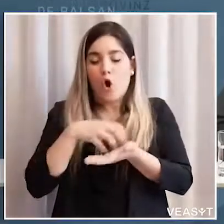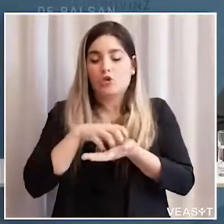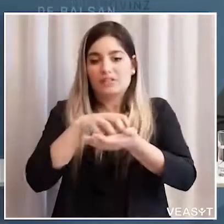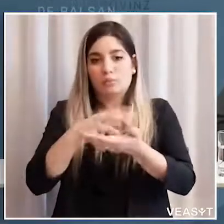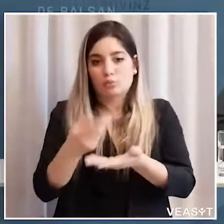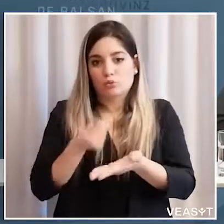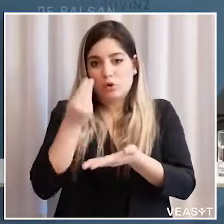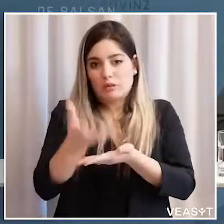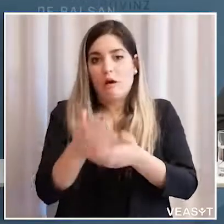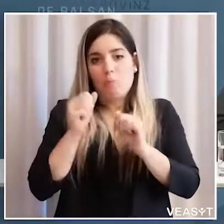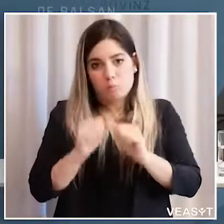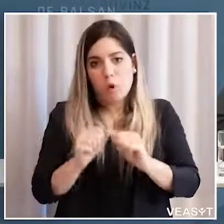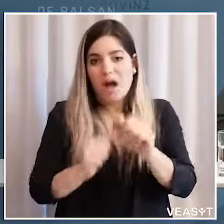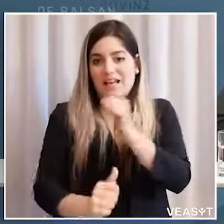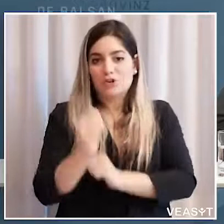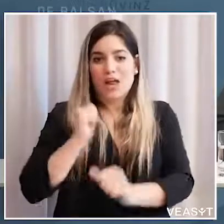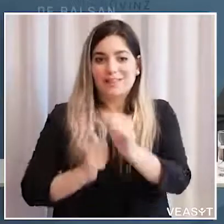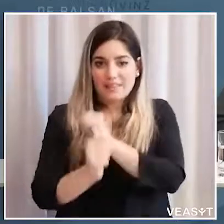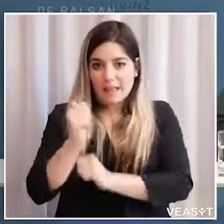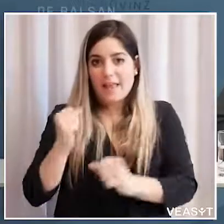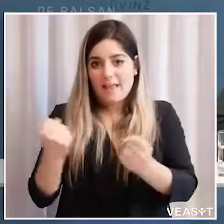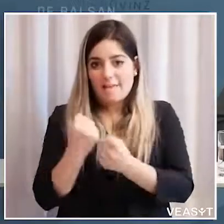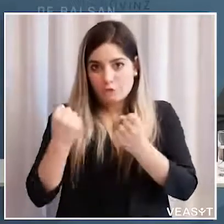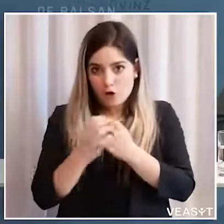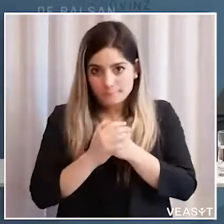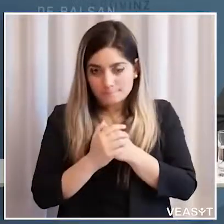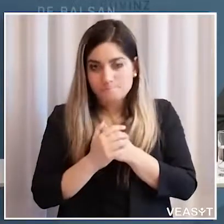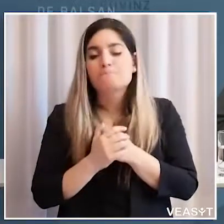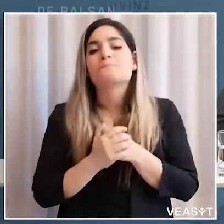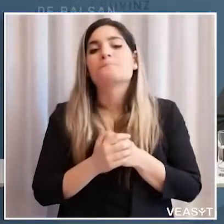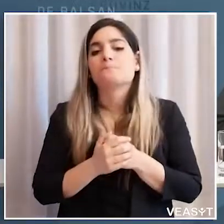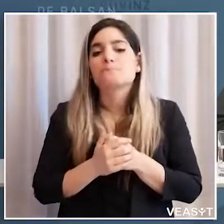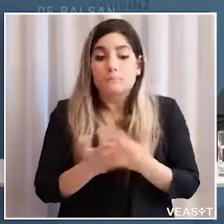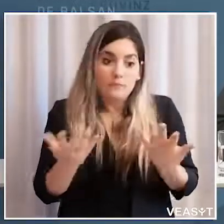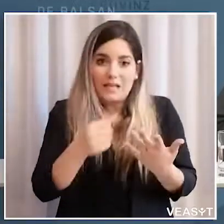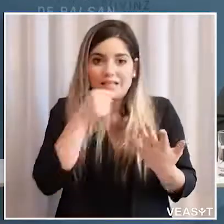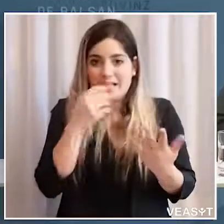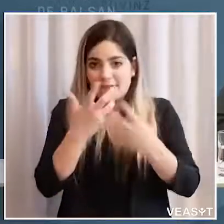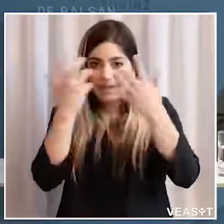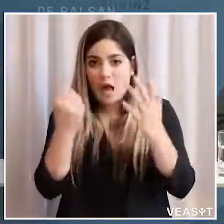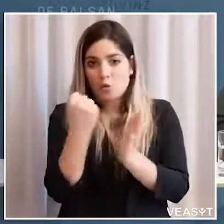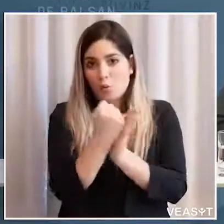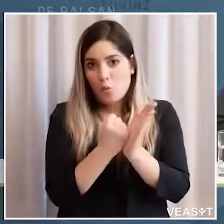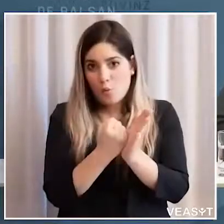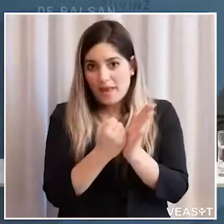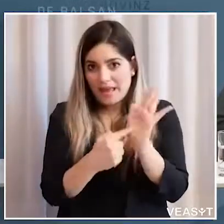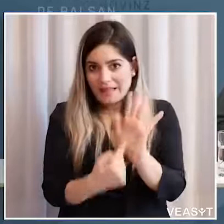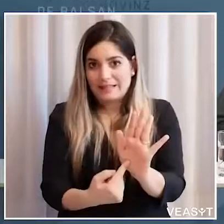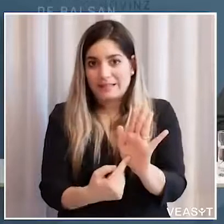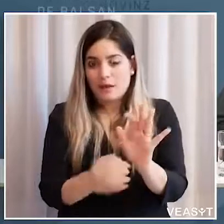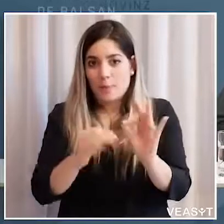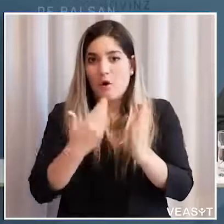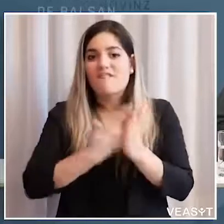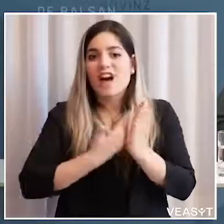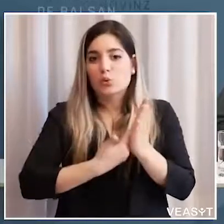diciamo di contribuzione valgono anche retroattivamente per acquisti già fatti dietro documentazione adeguata